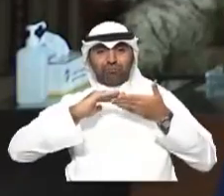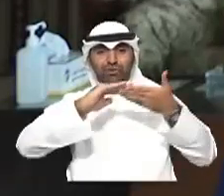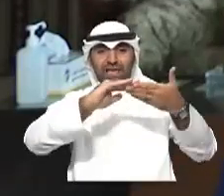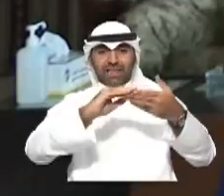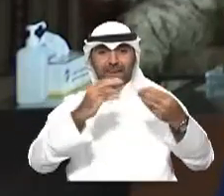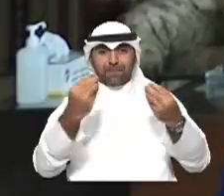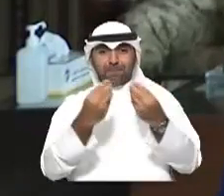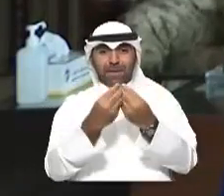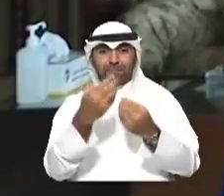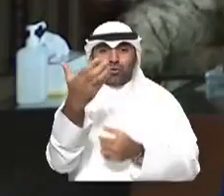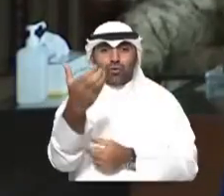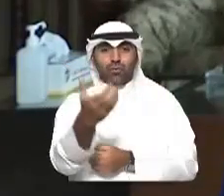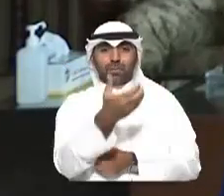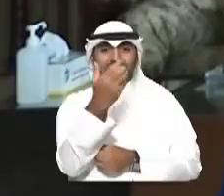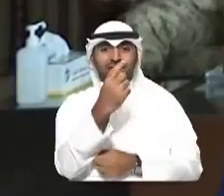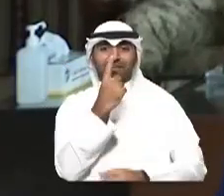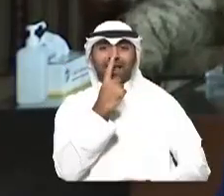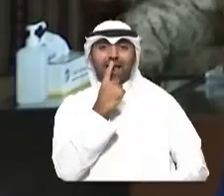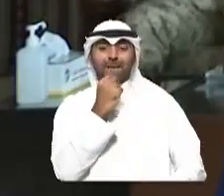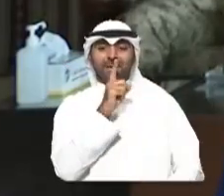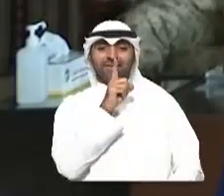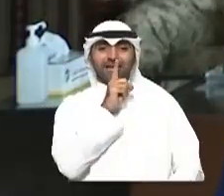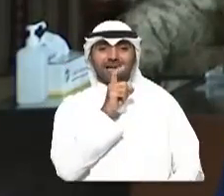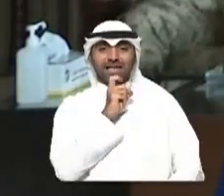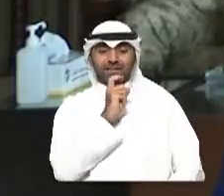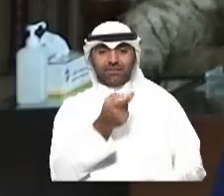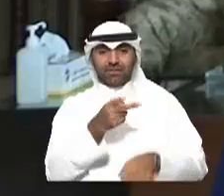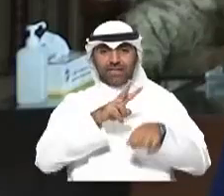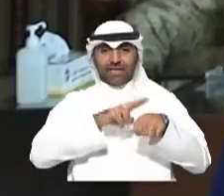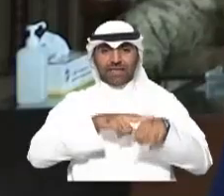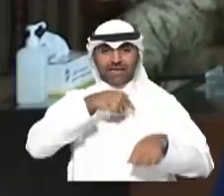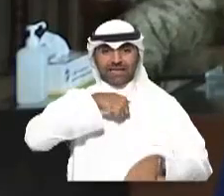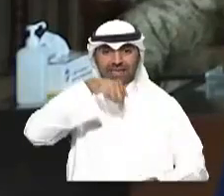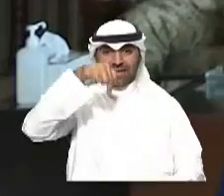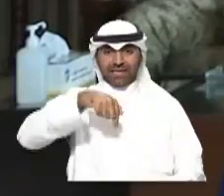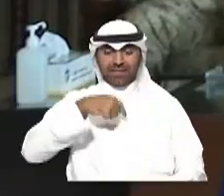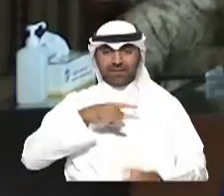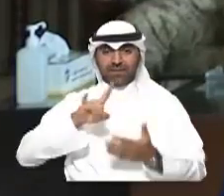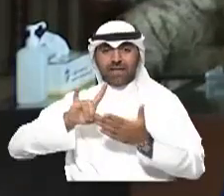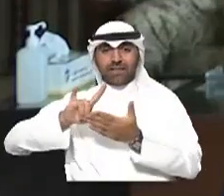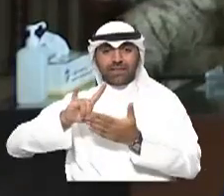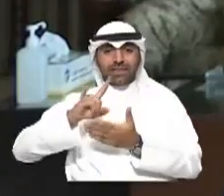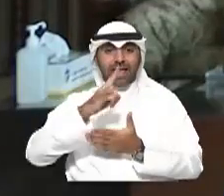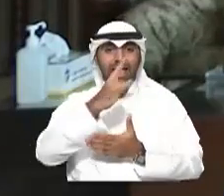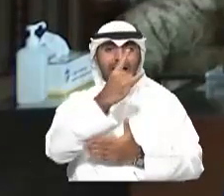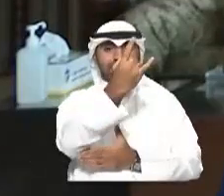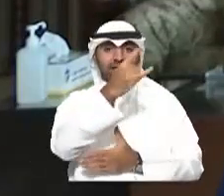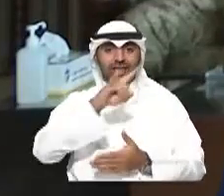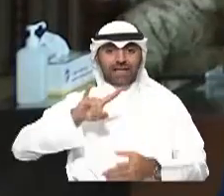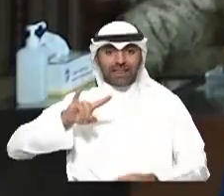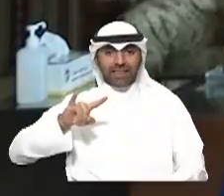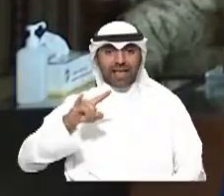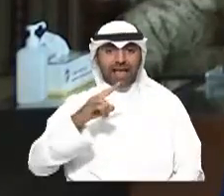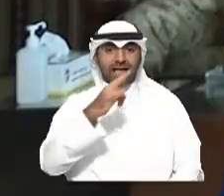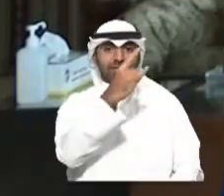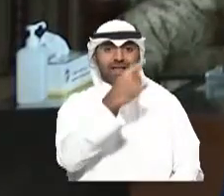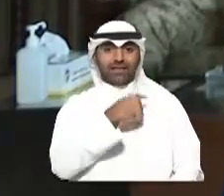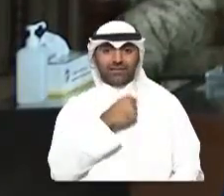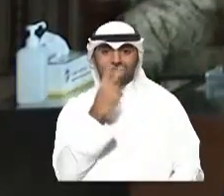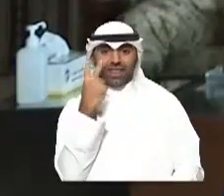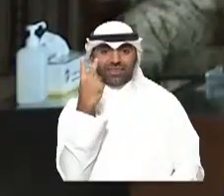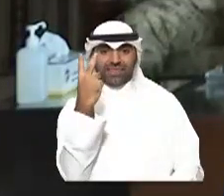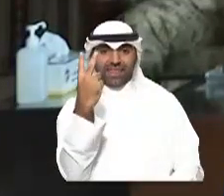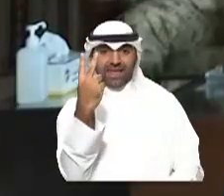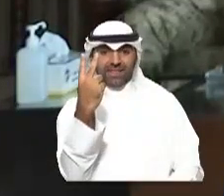الذي يحتاجونه الأخوان في قطر، ويعكس عمق التكامل والتعاون والترابط